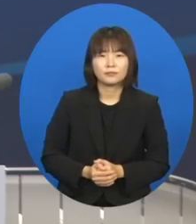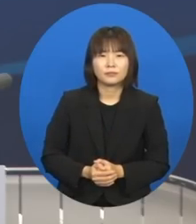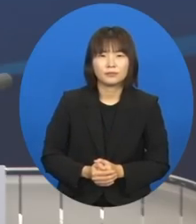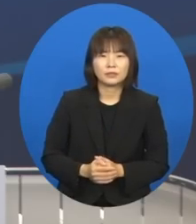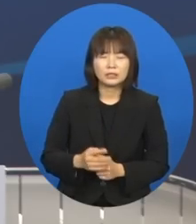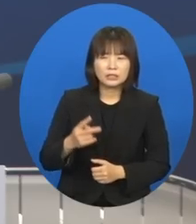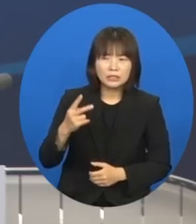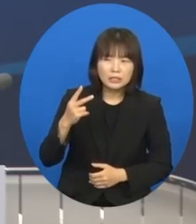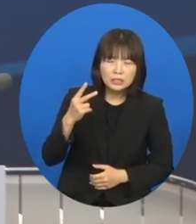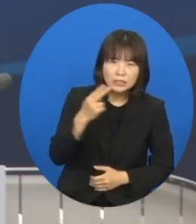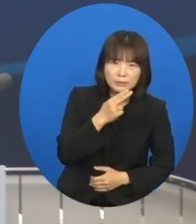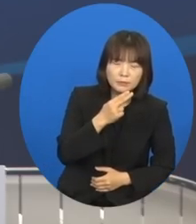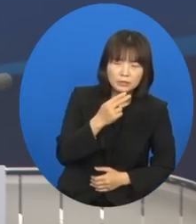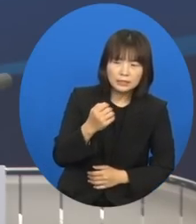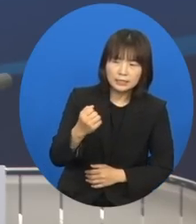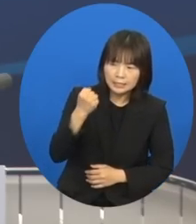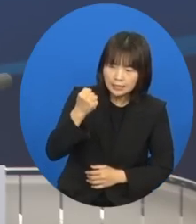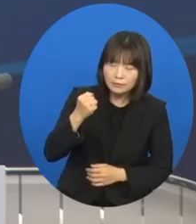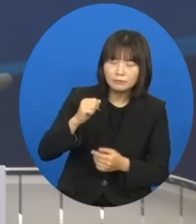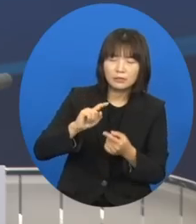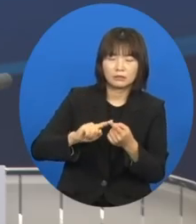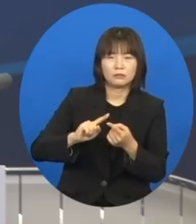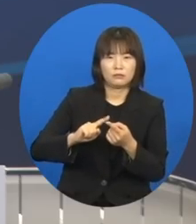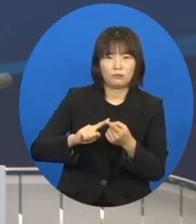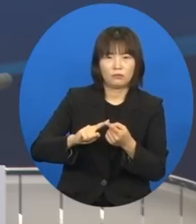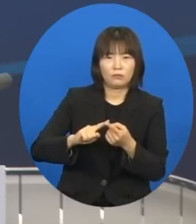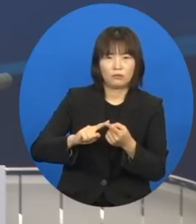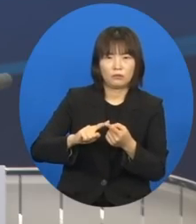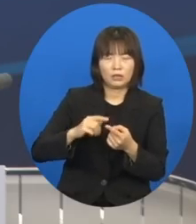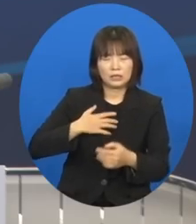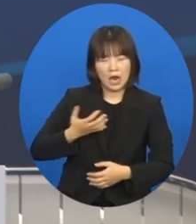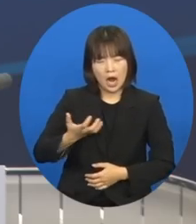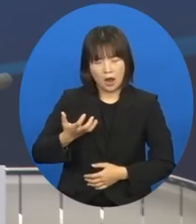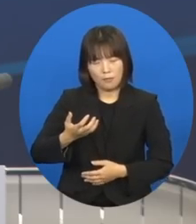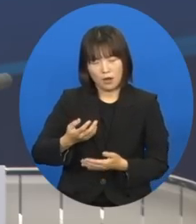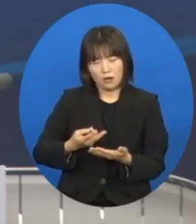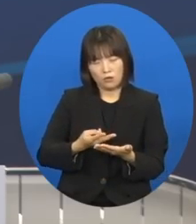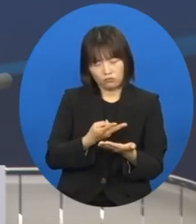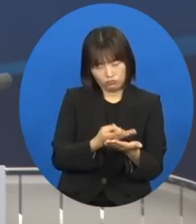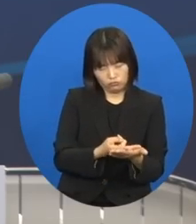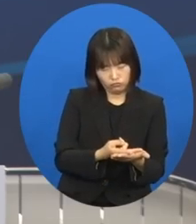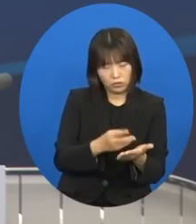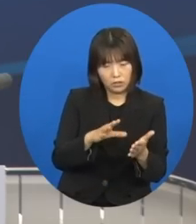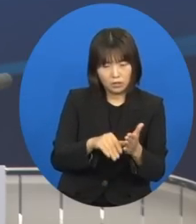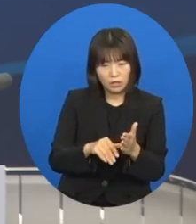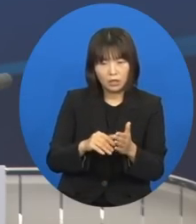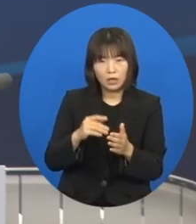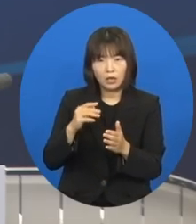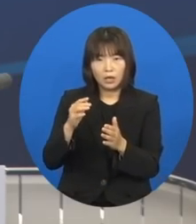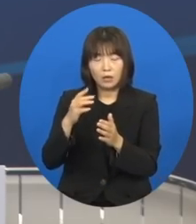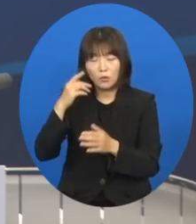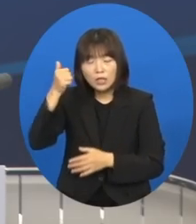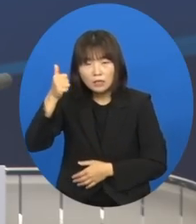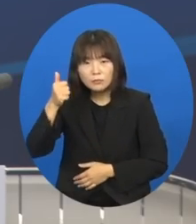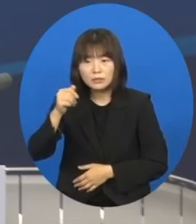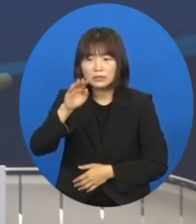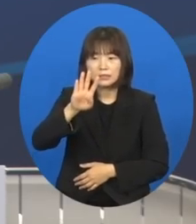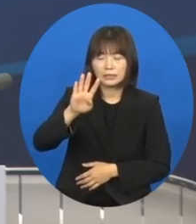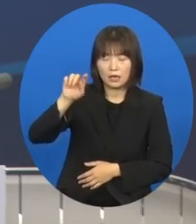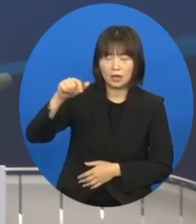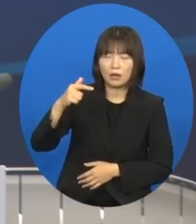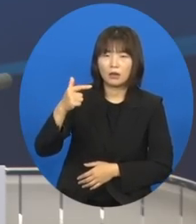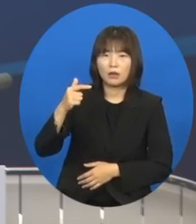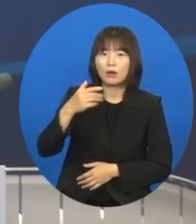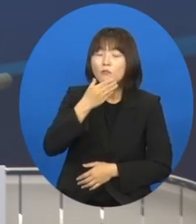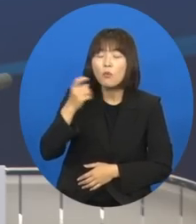금식의 위력을 제가 아파서 누워있을 때 목사님들이 사복음서를 계속 들으라고 그랬어요. 테이프를 듣고.